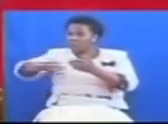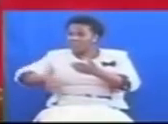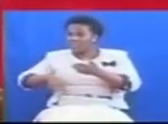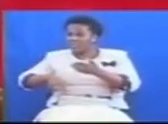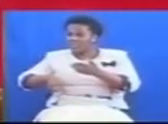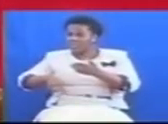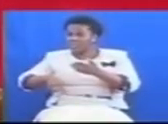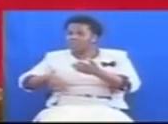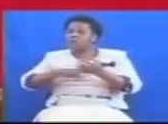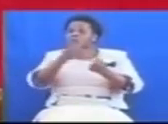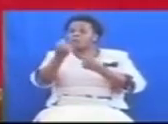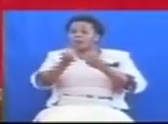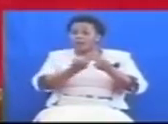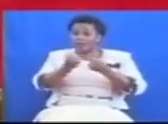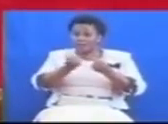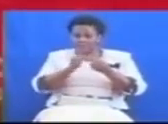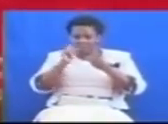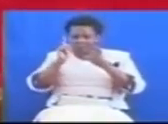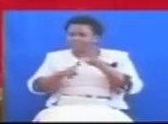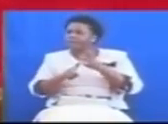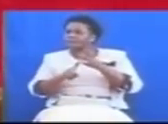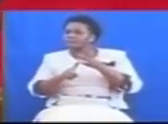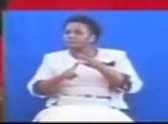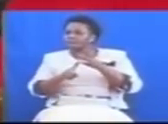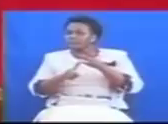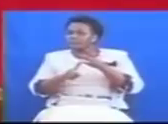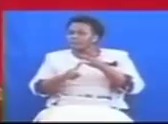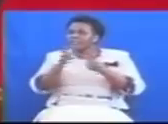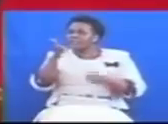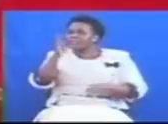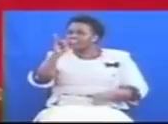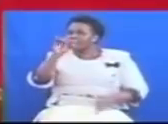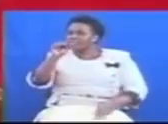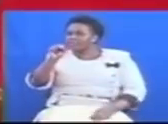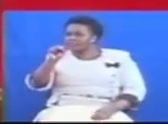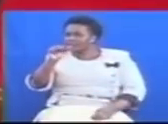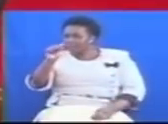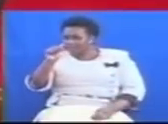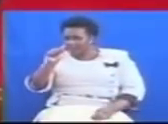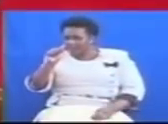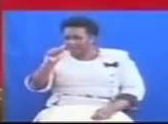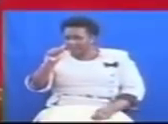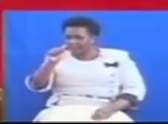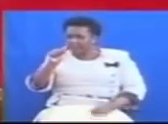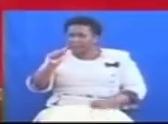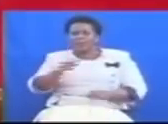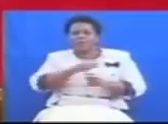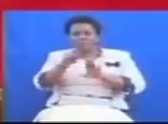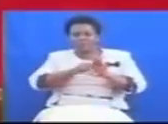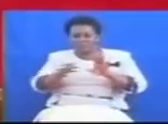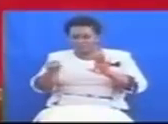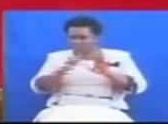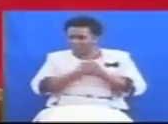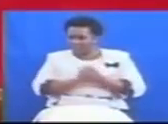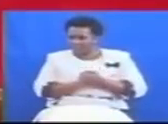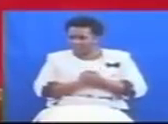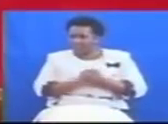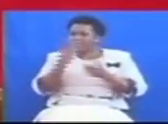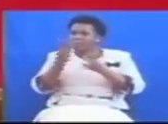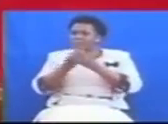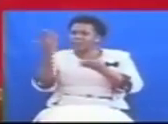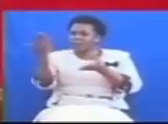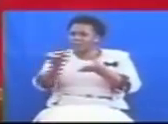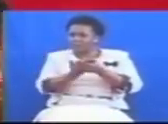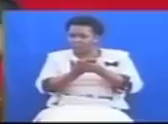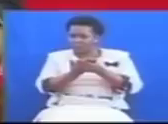moto. Lakini ya tatu ni hisa za SMZ katika bodi ya sarafu ya Afrika Mashariki na Benki Kuu.